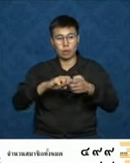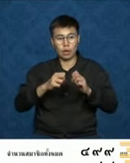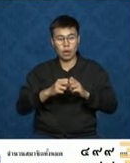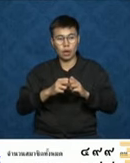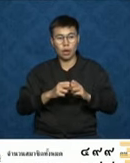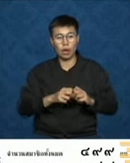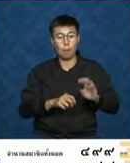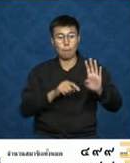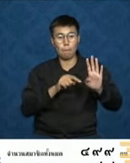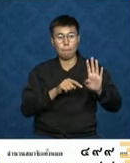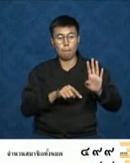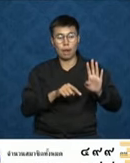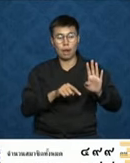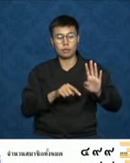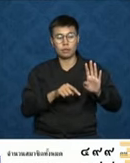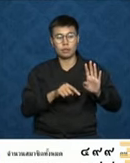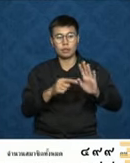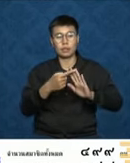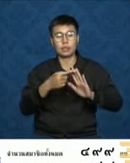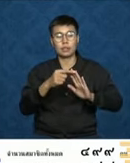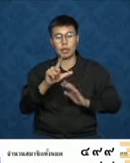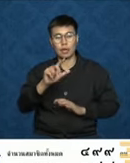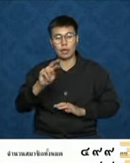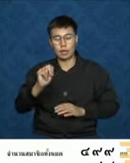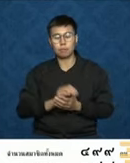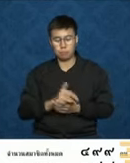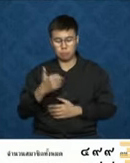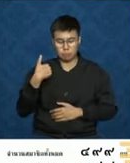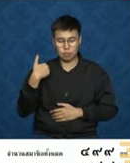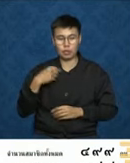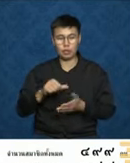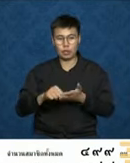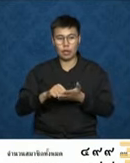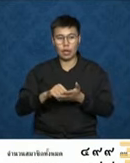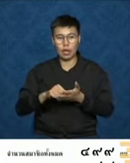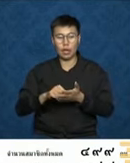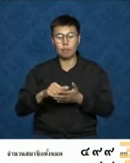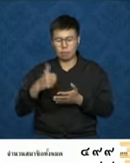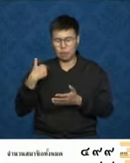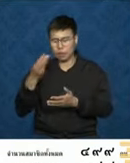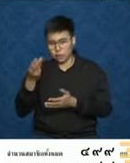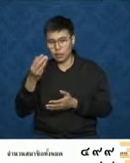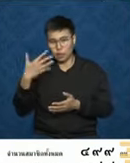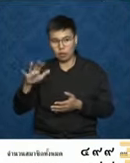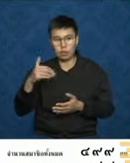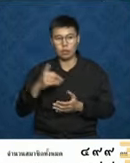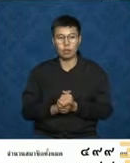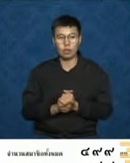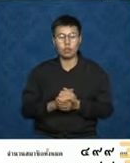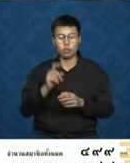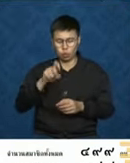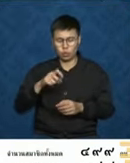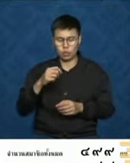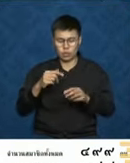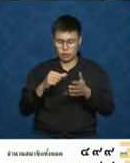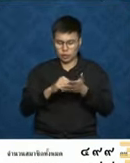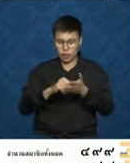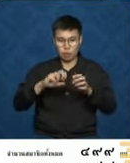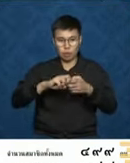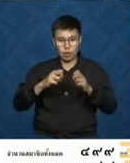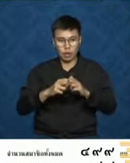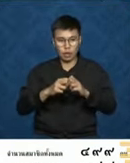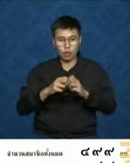เลนมุ่งหน้าที่ไผ่หูช้างครับบางส่วนได้แก้ไขแล้วนะครับก็เรียนท่านประธานครับไปยังอธิบดีกรมทางหลวงนะครับให้แก้ไขปัญหาเพื่อ